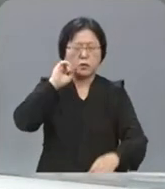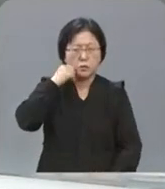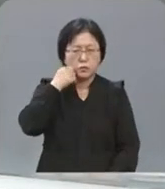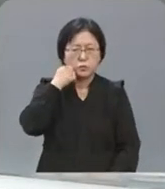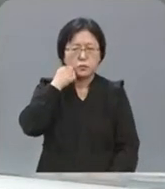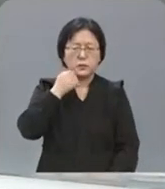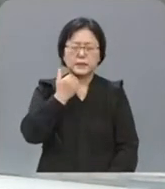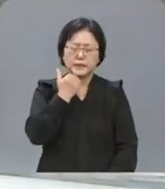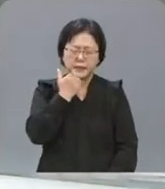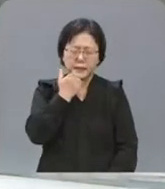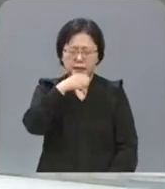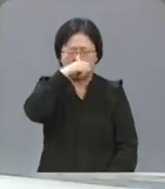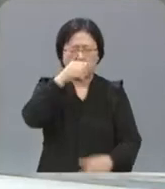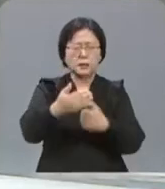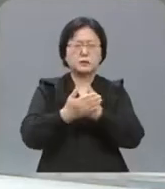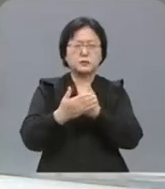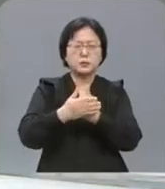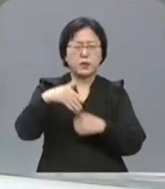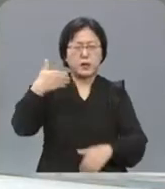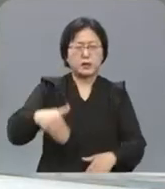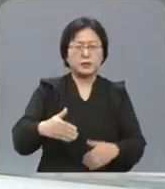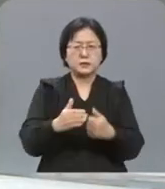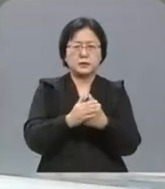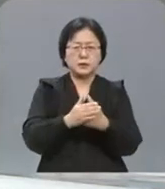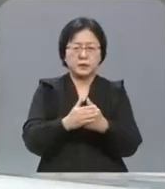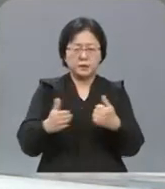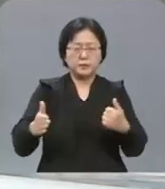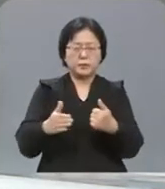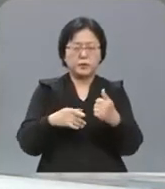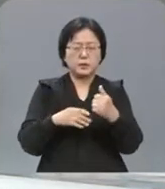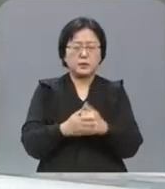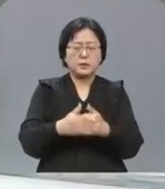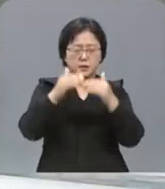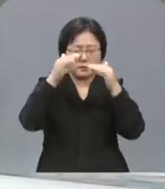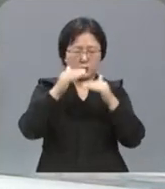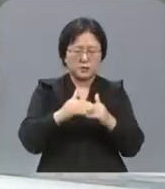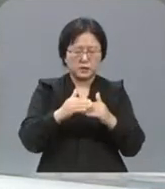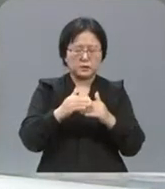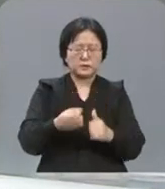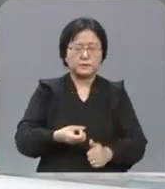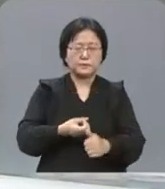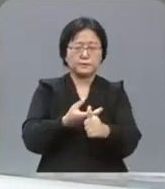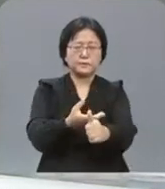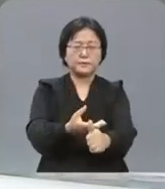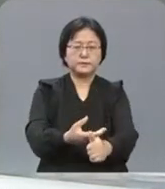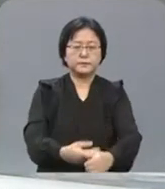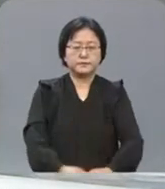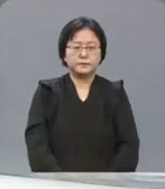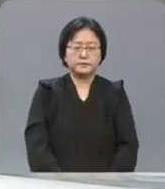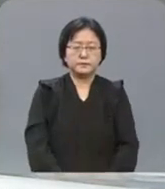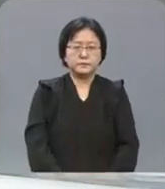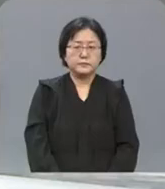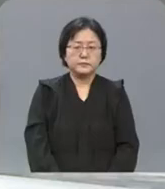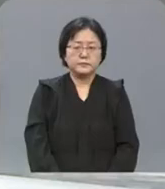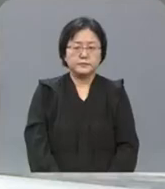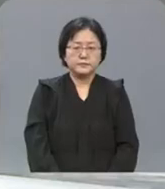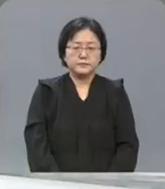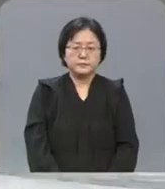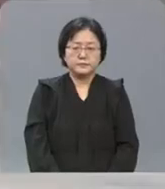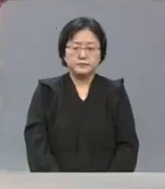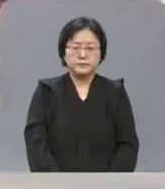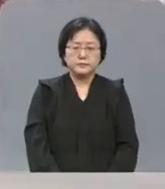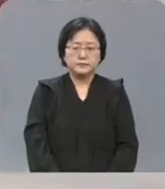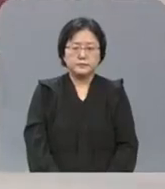심각한데 기다리던 재정 지원이 이루어지지 않고 있다는 이유에서입니다. 어찌된 일인지 양창희 기자가 취재했습니다.